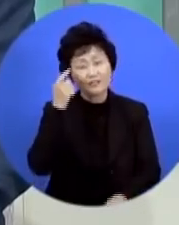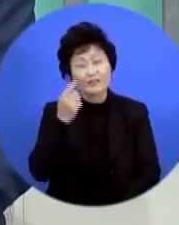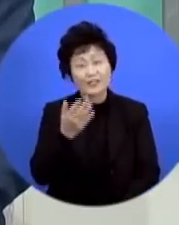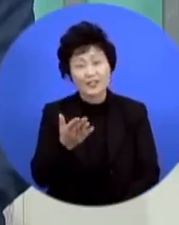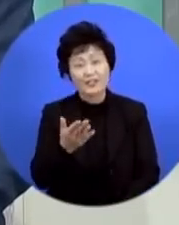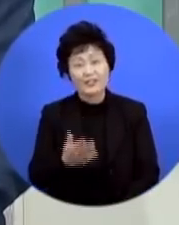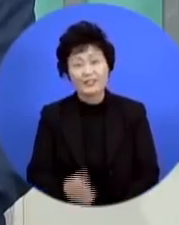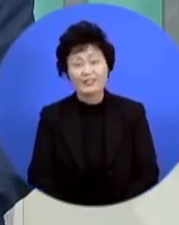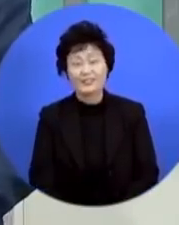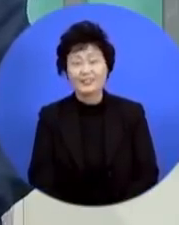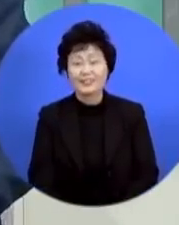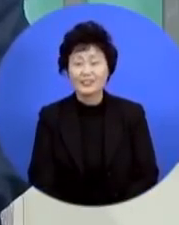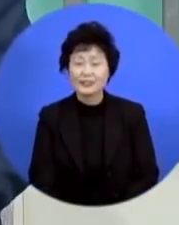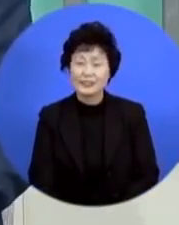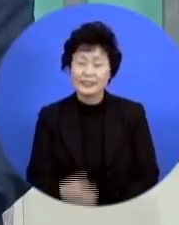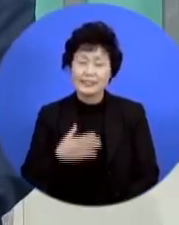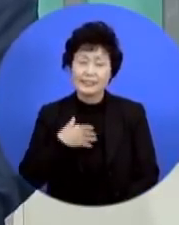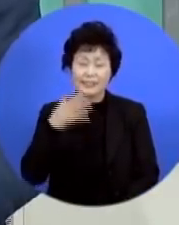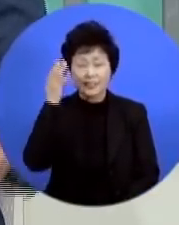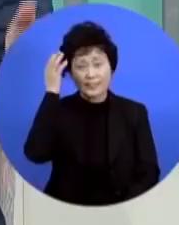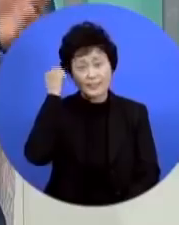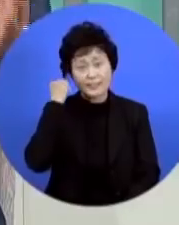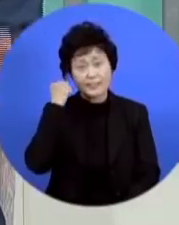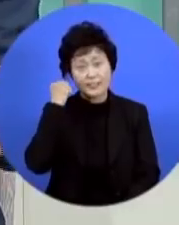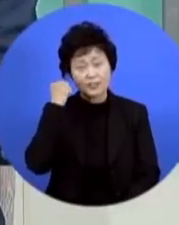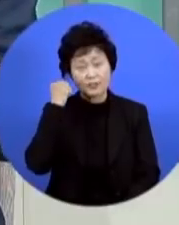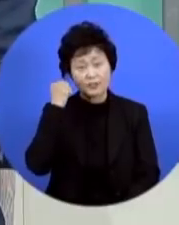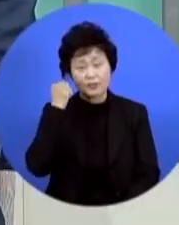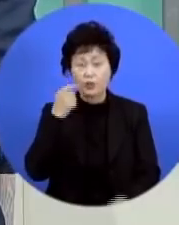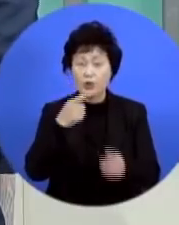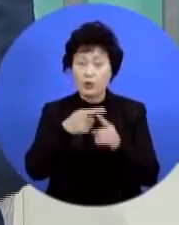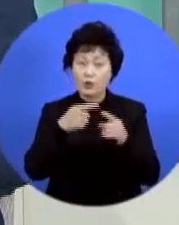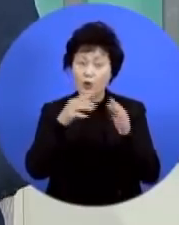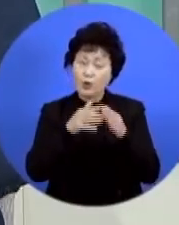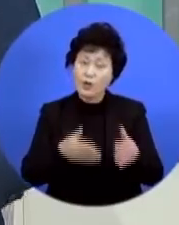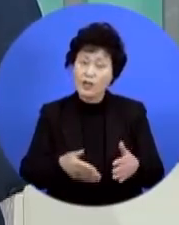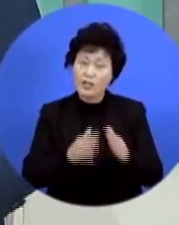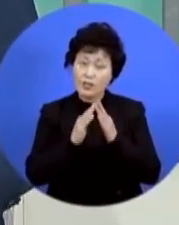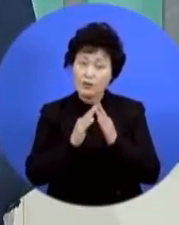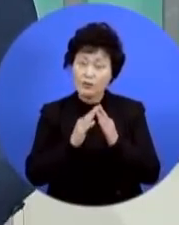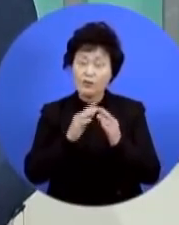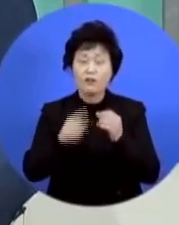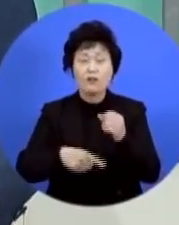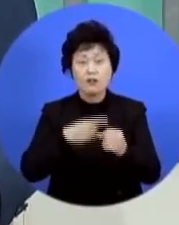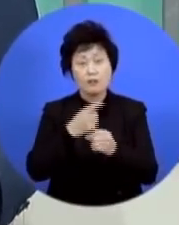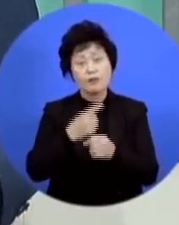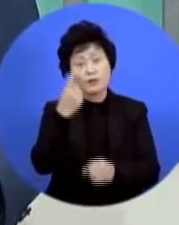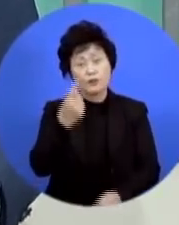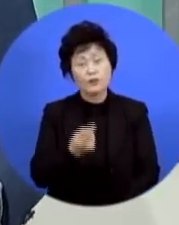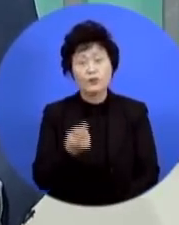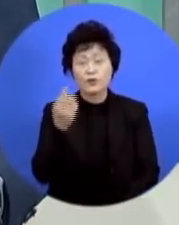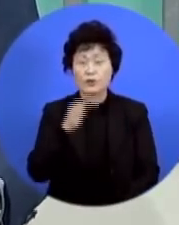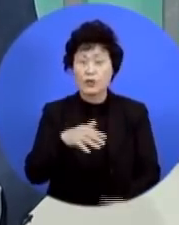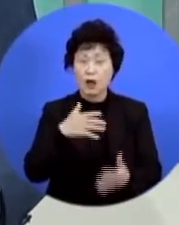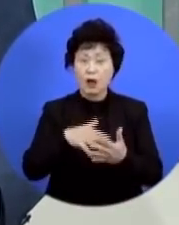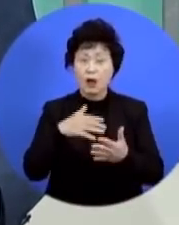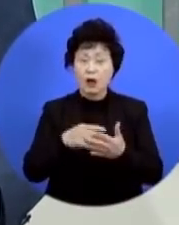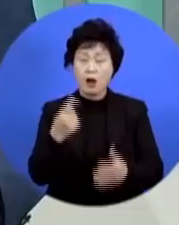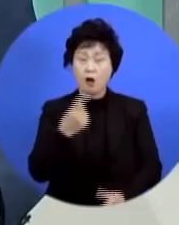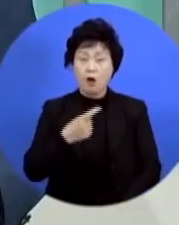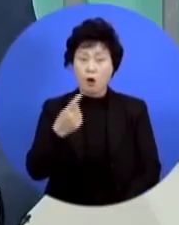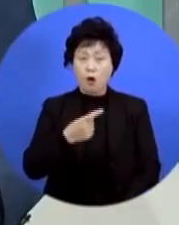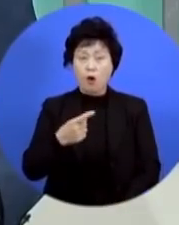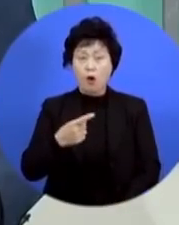제 기억으로 많이... 그때 제 기억으로 네, 늦었을 저기 거예요. 개척하고 1년 만에 나오셨어요. 내가 뵌 후에 그때 성도 수가 1,000명이라 그랬어요.